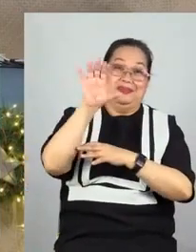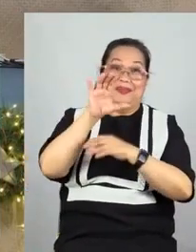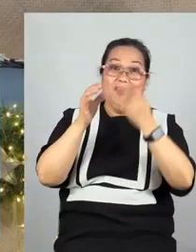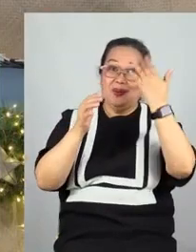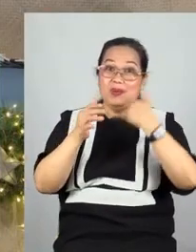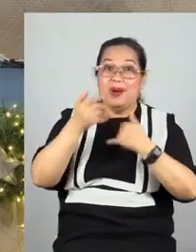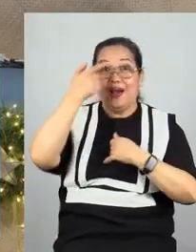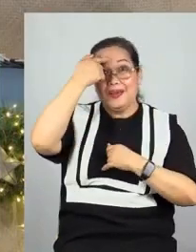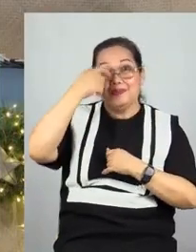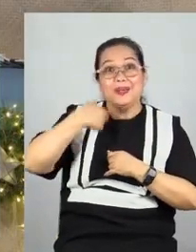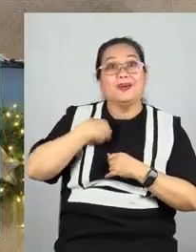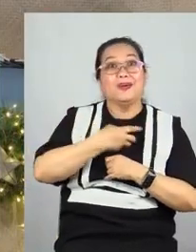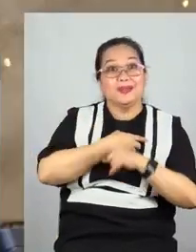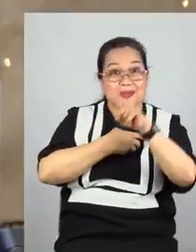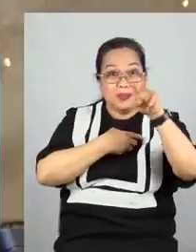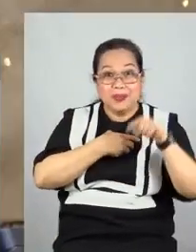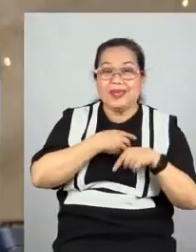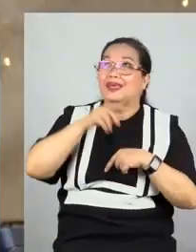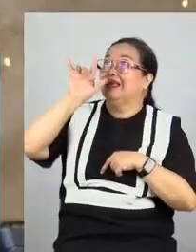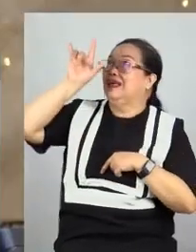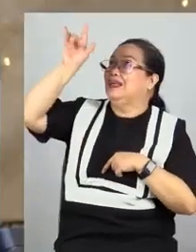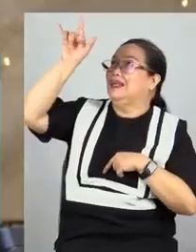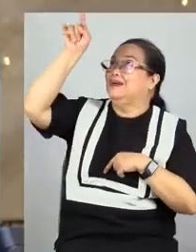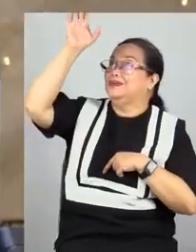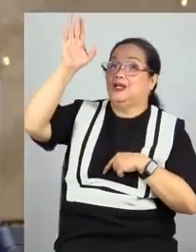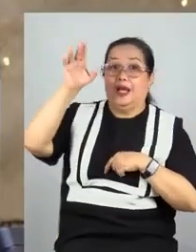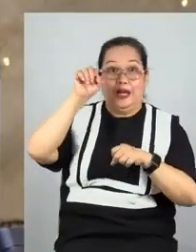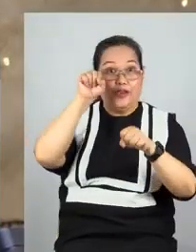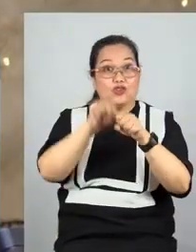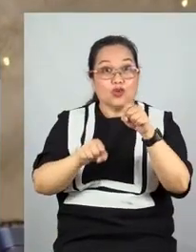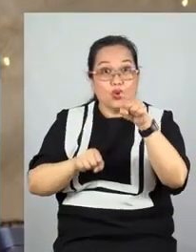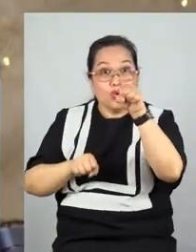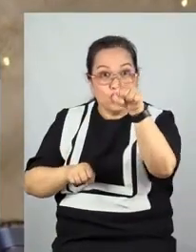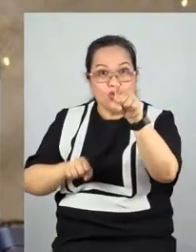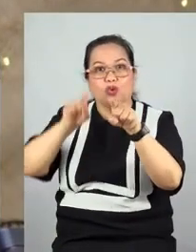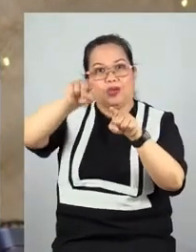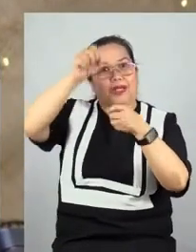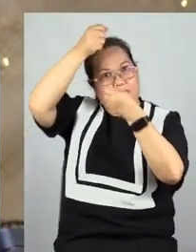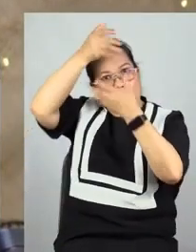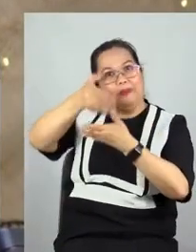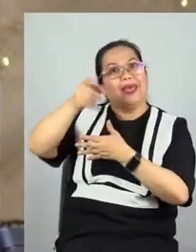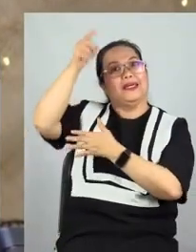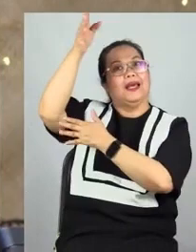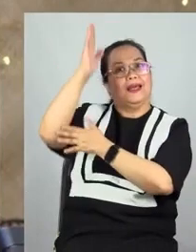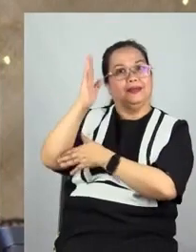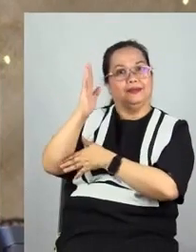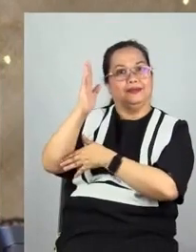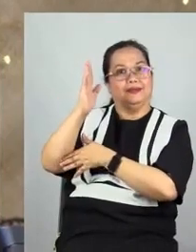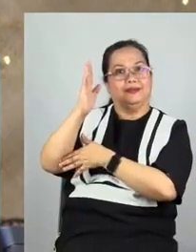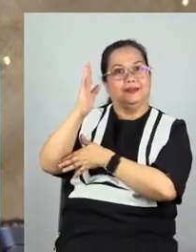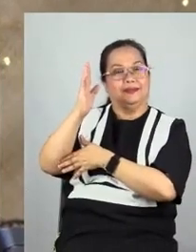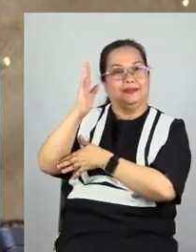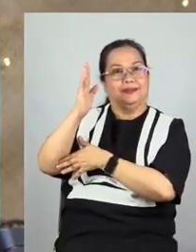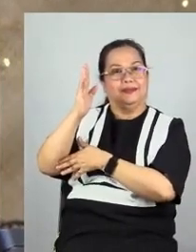mahal natin ang Diyos. Pues, sumunod kayo sa Diyos.